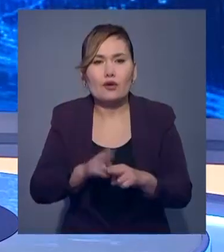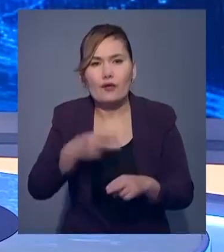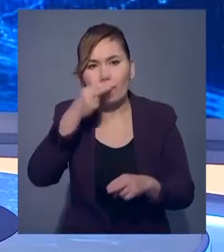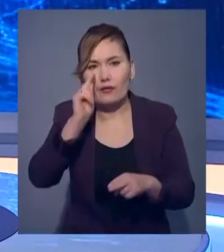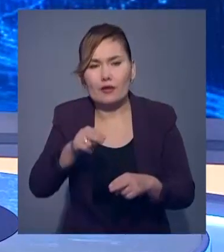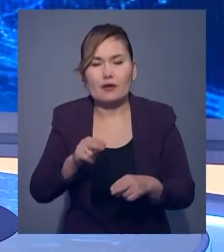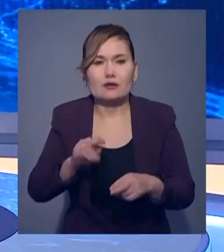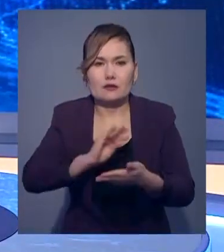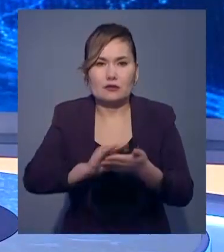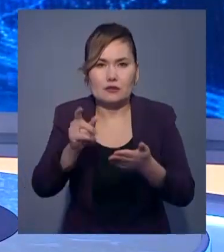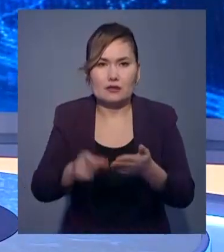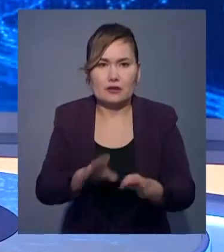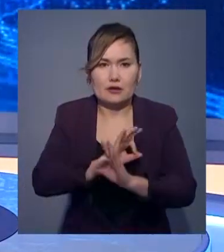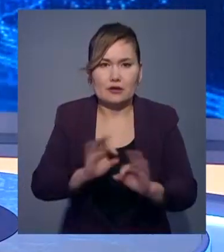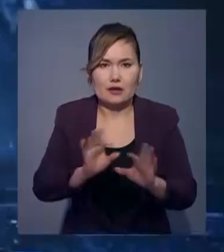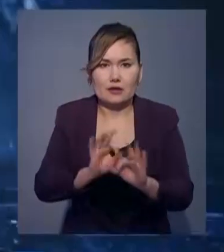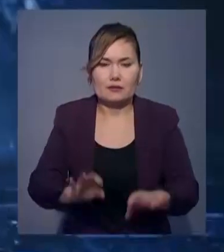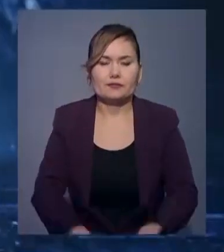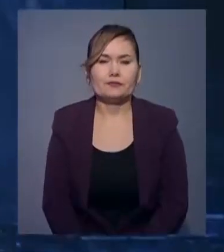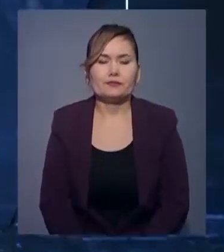Несіпбаев анықтап көрді.